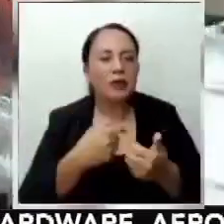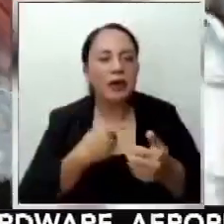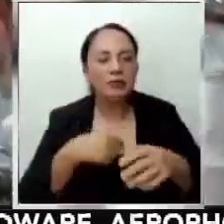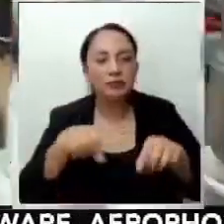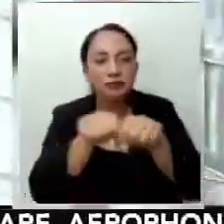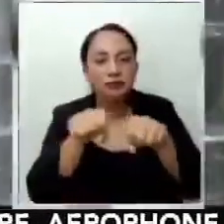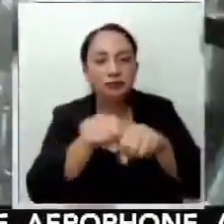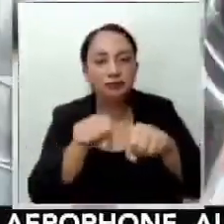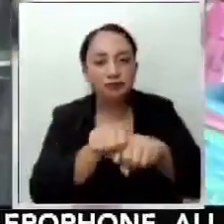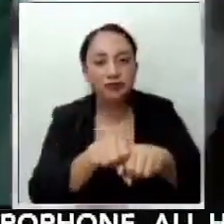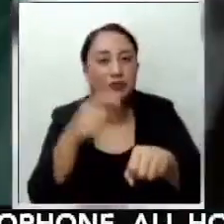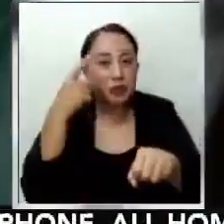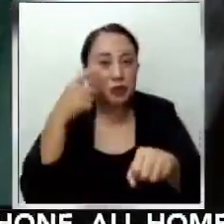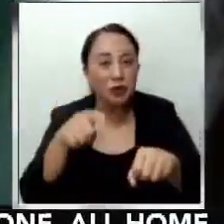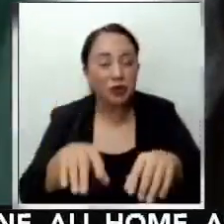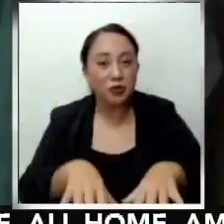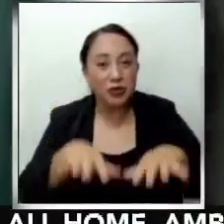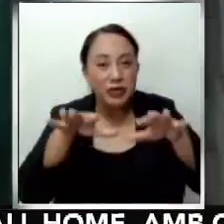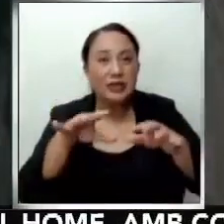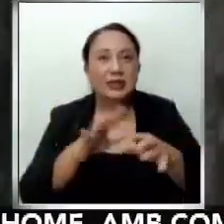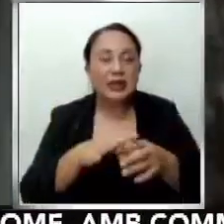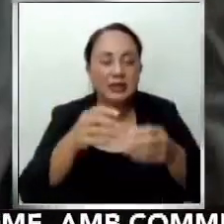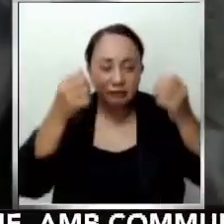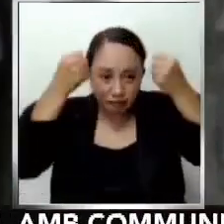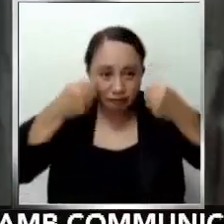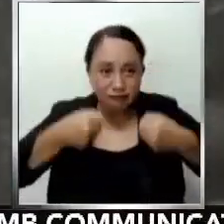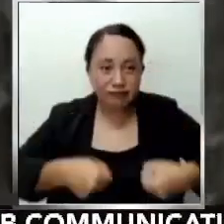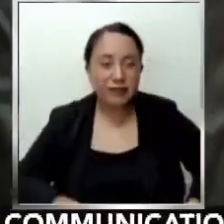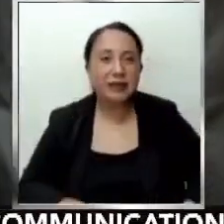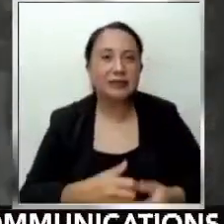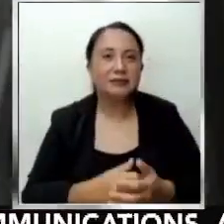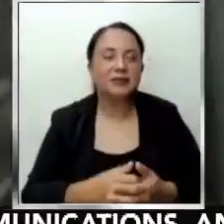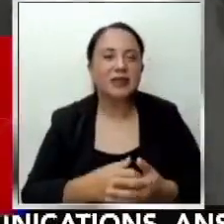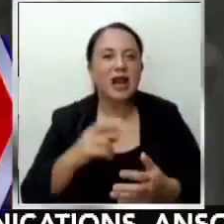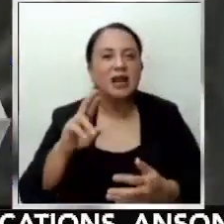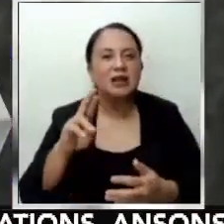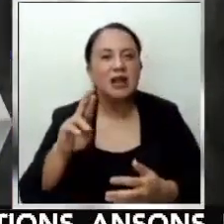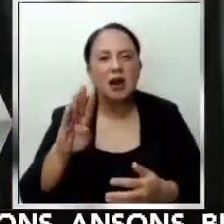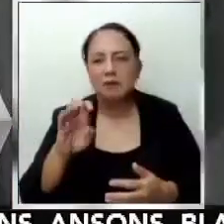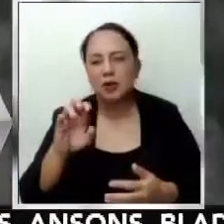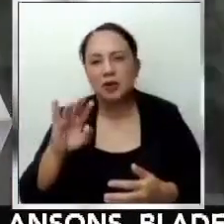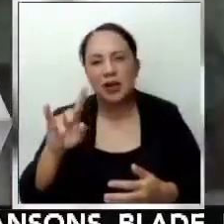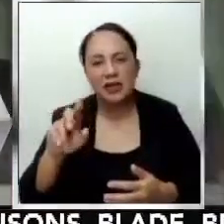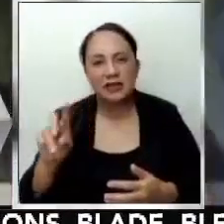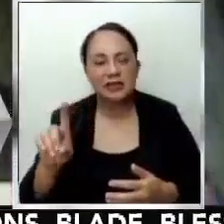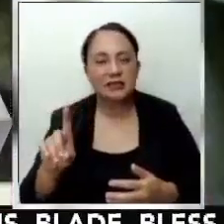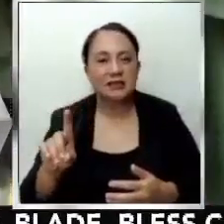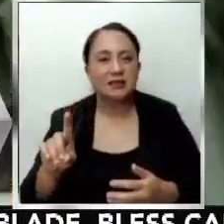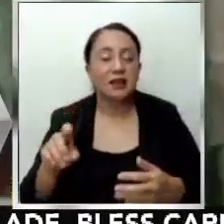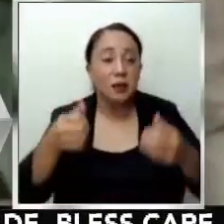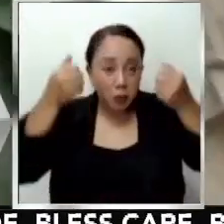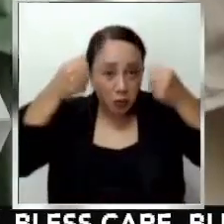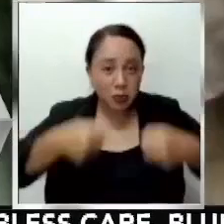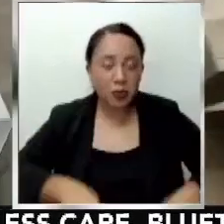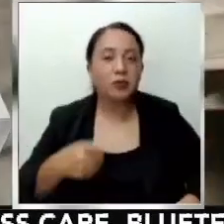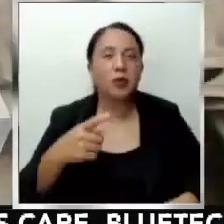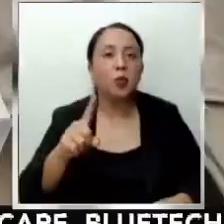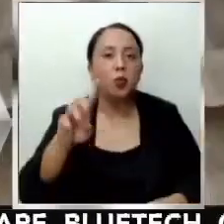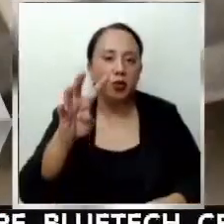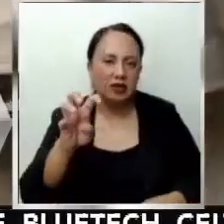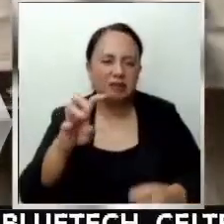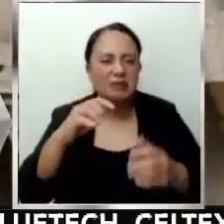dito. Ang rubberized kapote, nasa 400 pesos ang isa, pero pwedeng tawaran